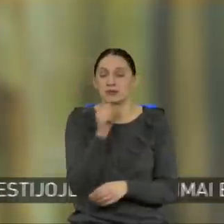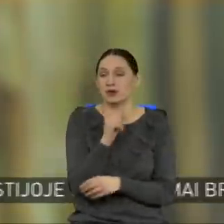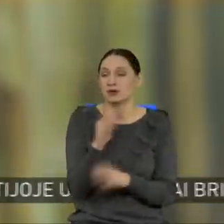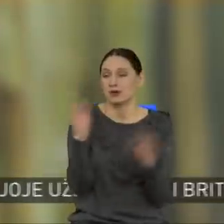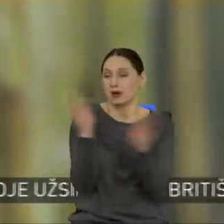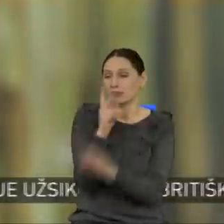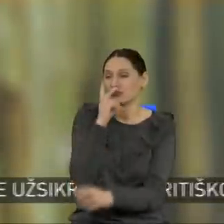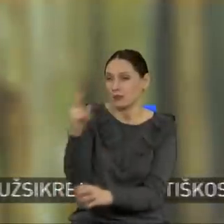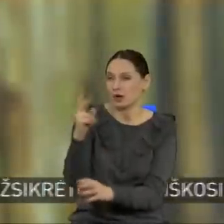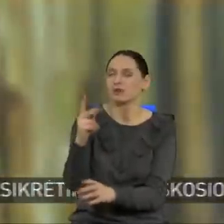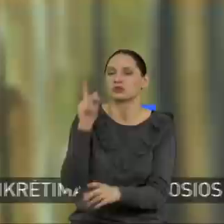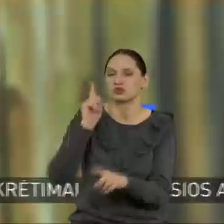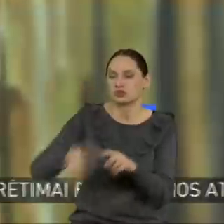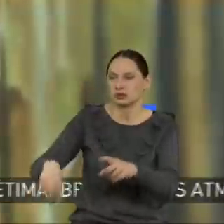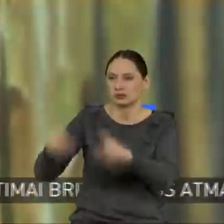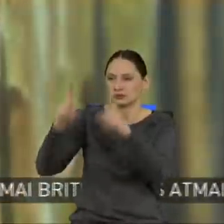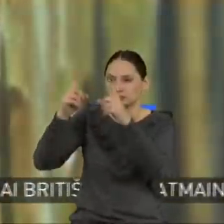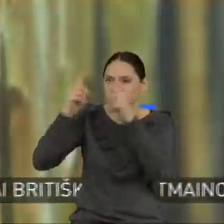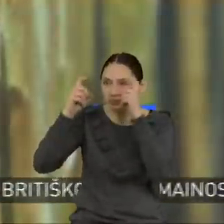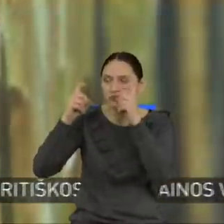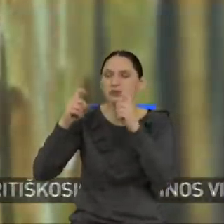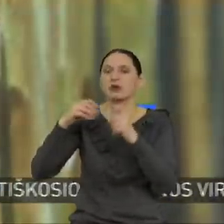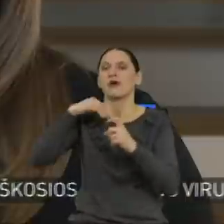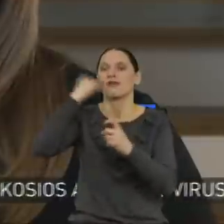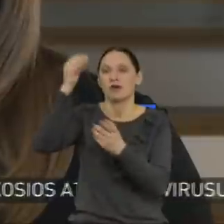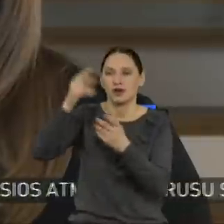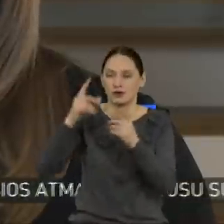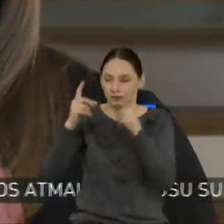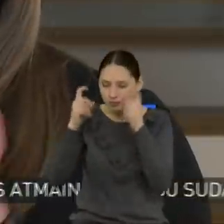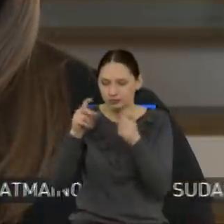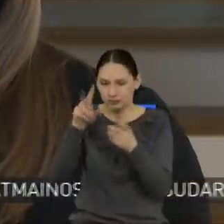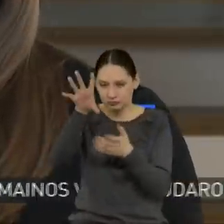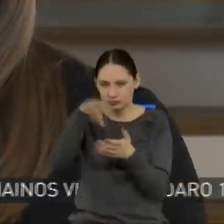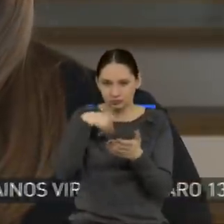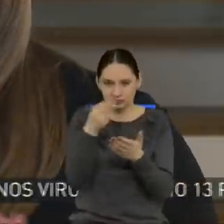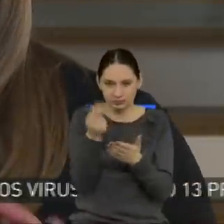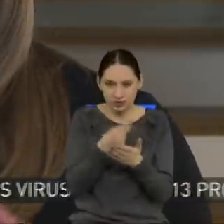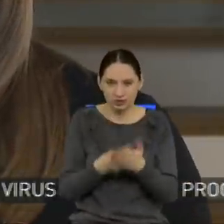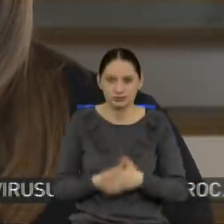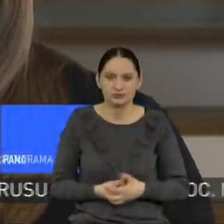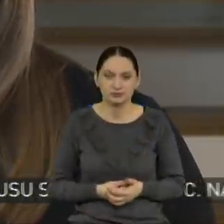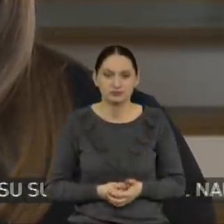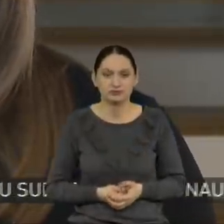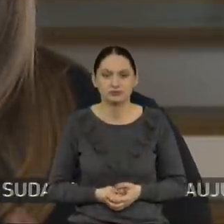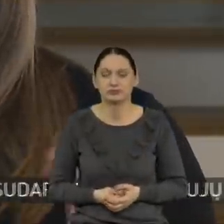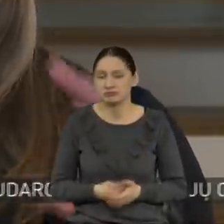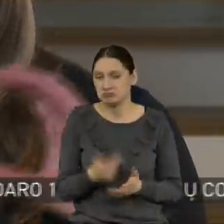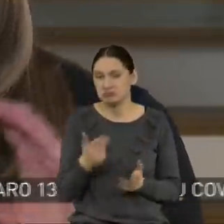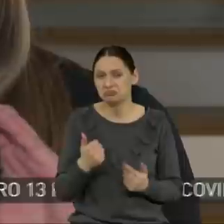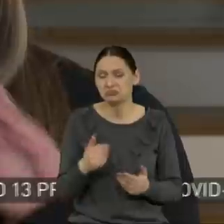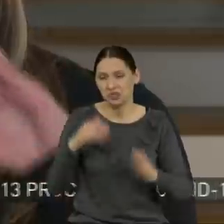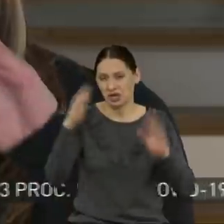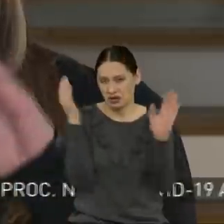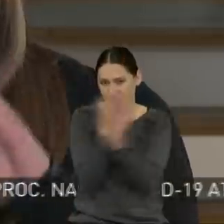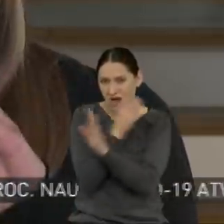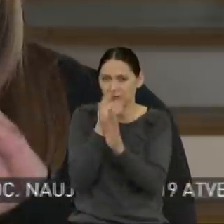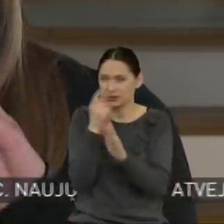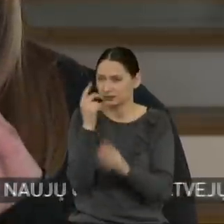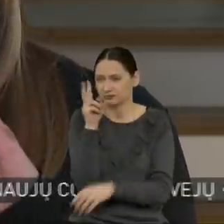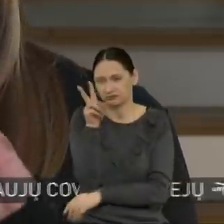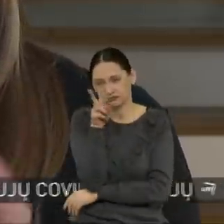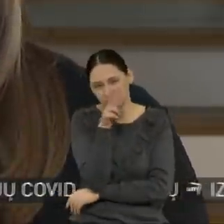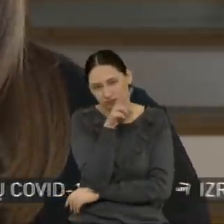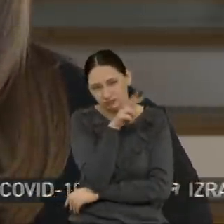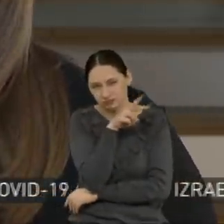jį nusifotografuoja, kad vėliau galėtų tapyti. Aš jau ieškau paveikslo kompozicijų gamtoje. Jau fotografuodama, aš jau kadruoju